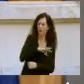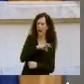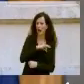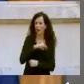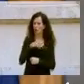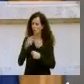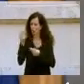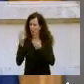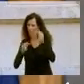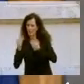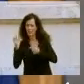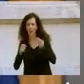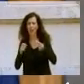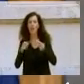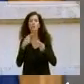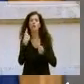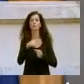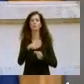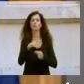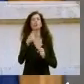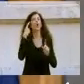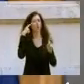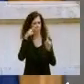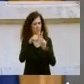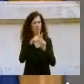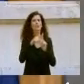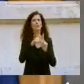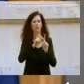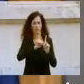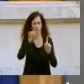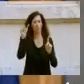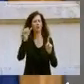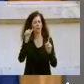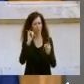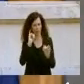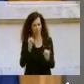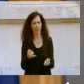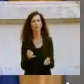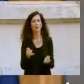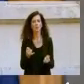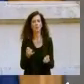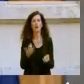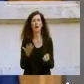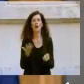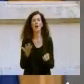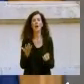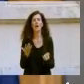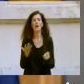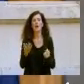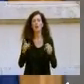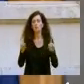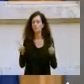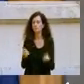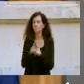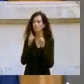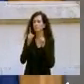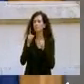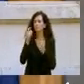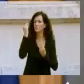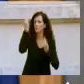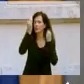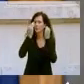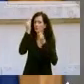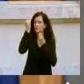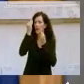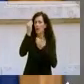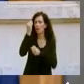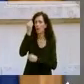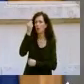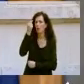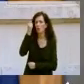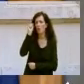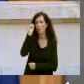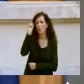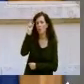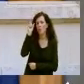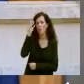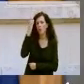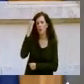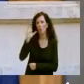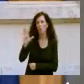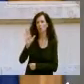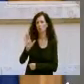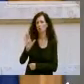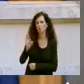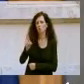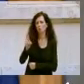obiettivo primario ma bisogna avere anche la diciamo la cultura che un'impresa una realtà